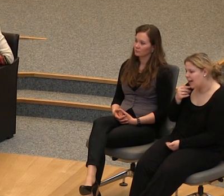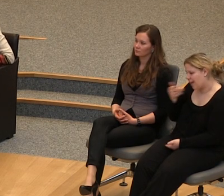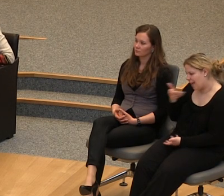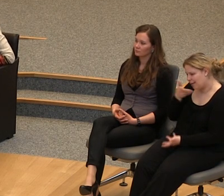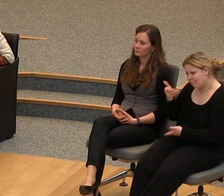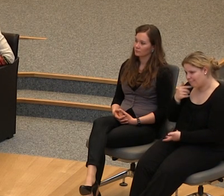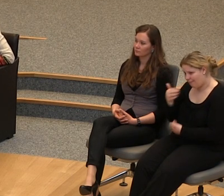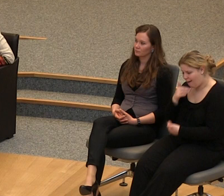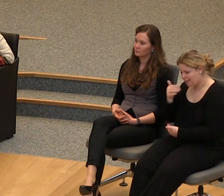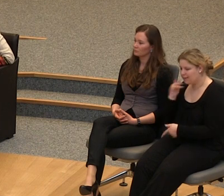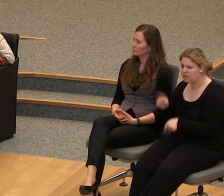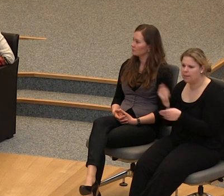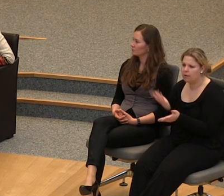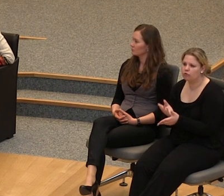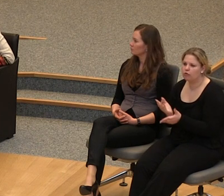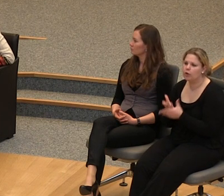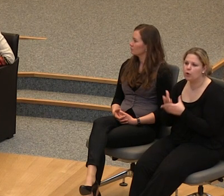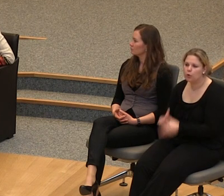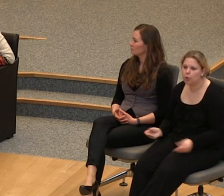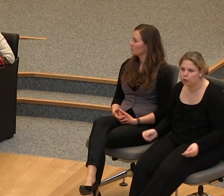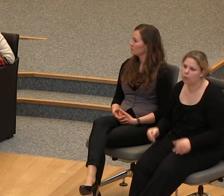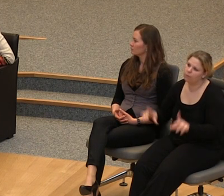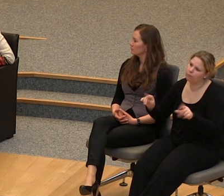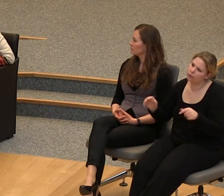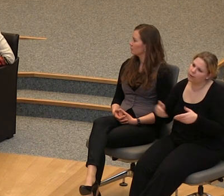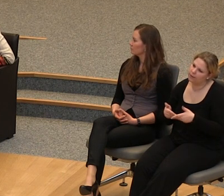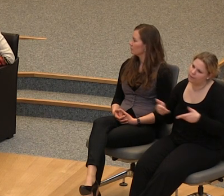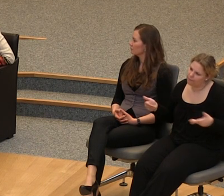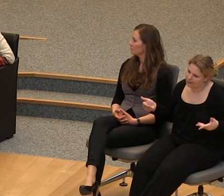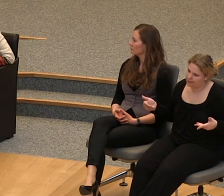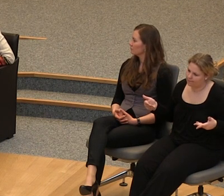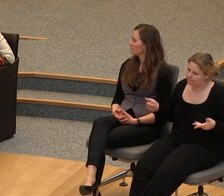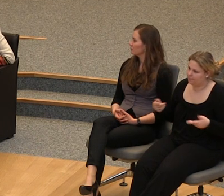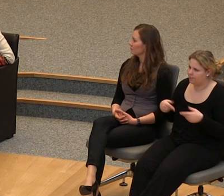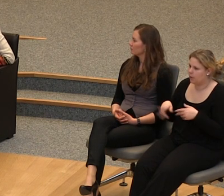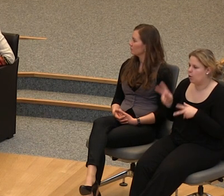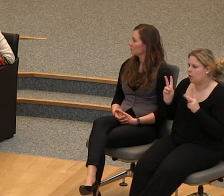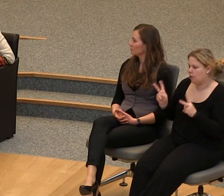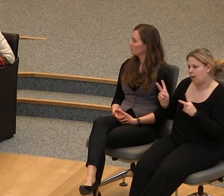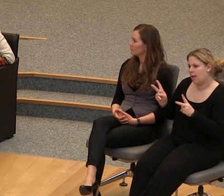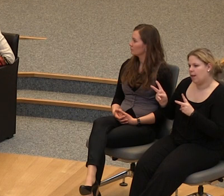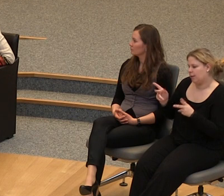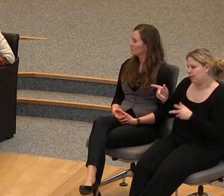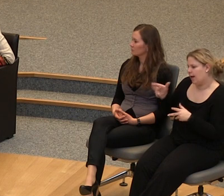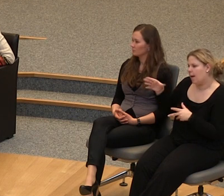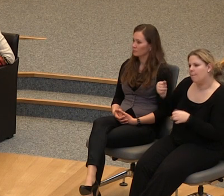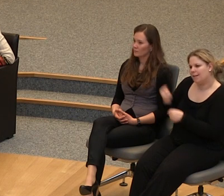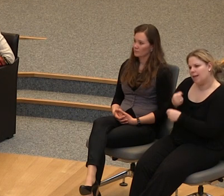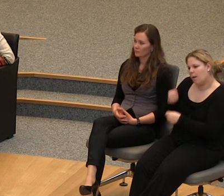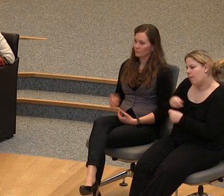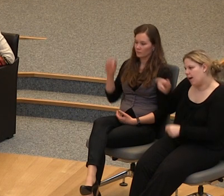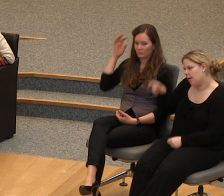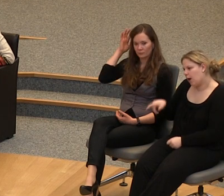konzipiert. Wir haben nämlich die Beschäftigung unter nicht üblichen Bedingungen des allgemeinen Arbeitsmarktes